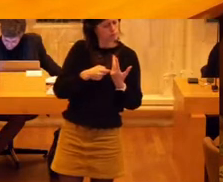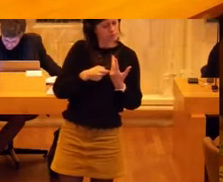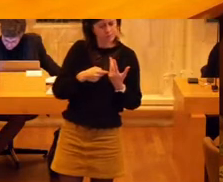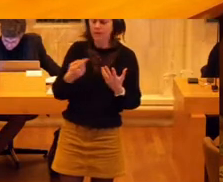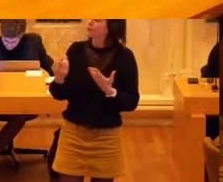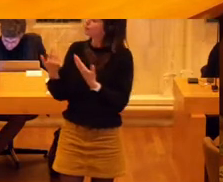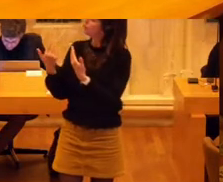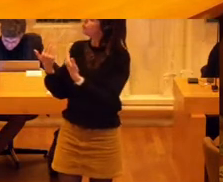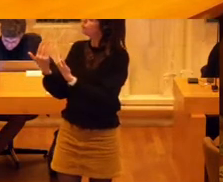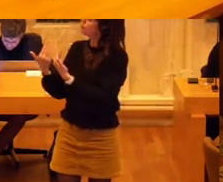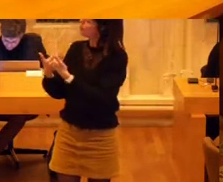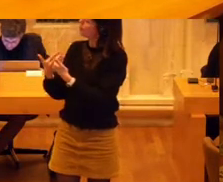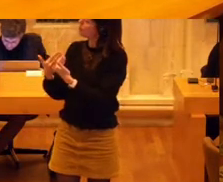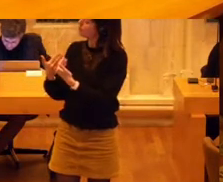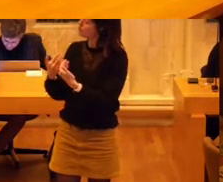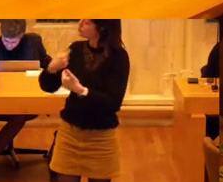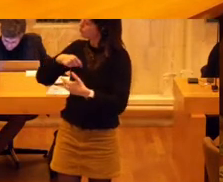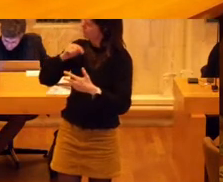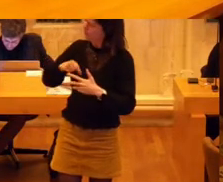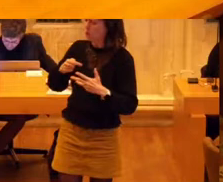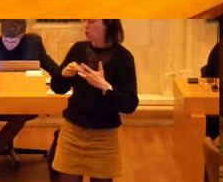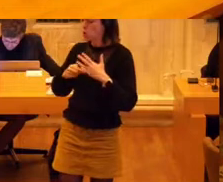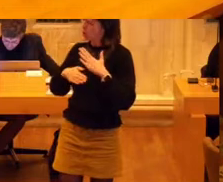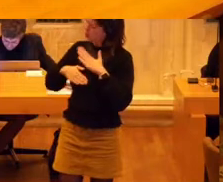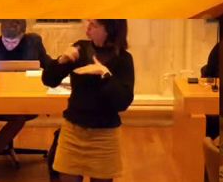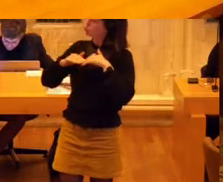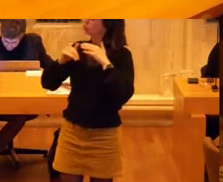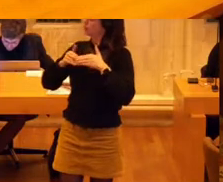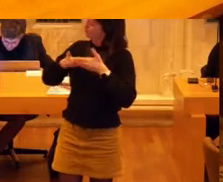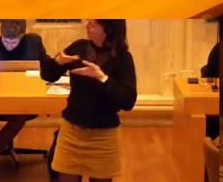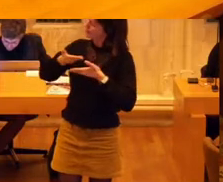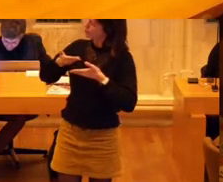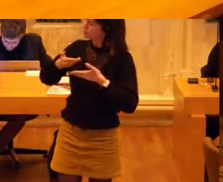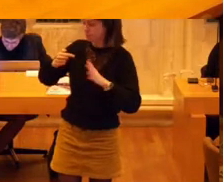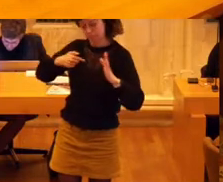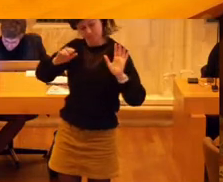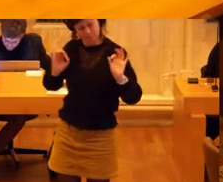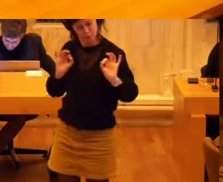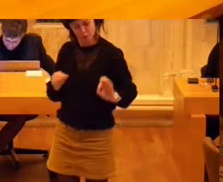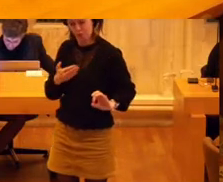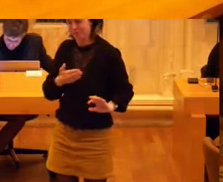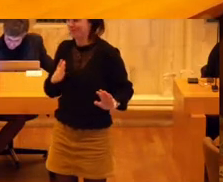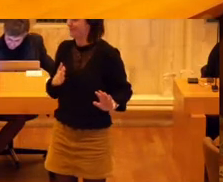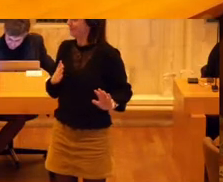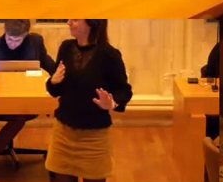l'être. Là, je crois que voilà, il y a un petit sujet sur le fait de partager.